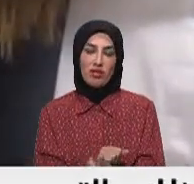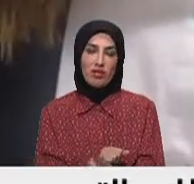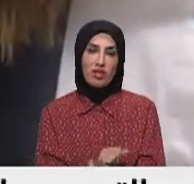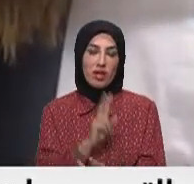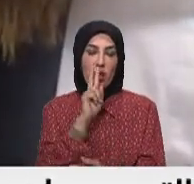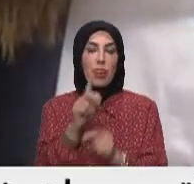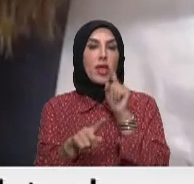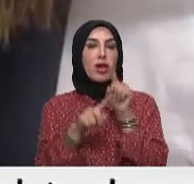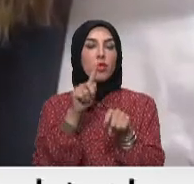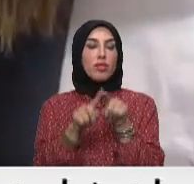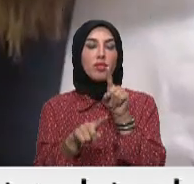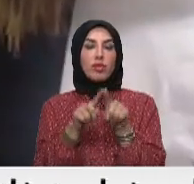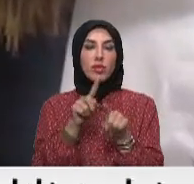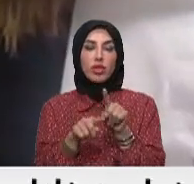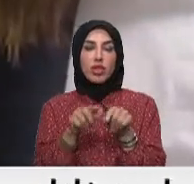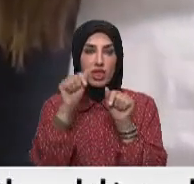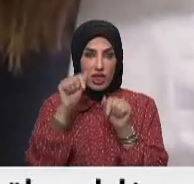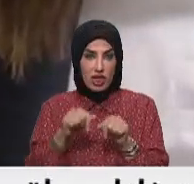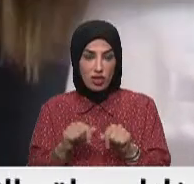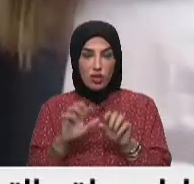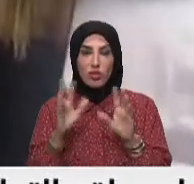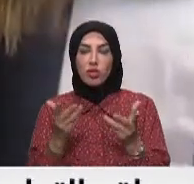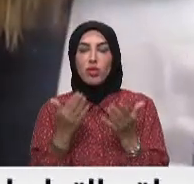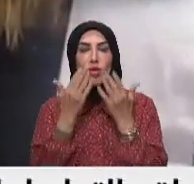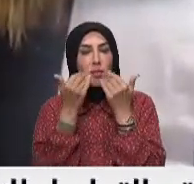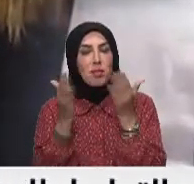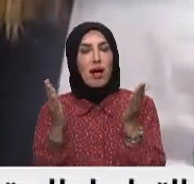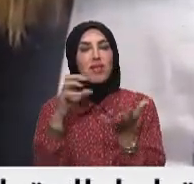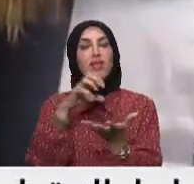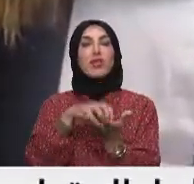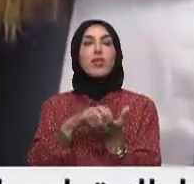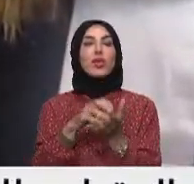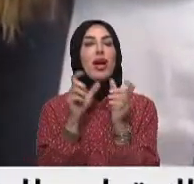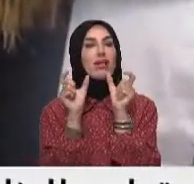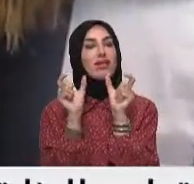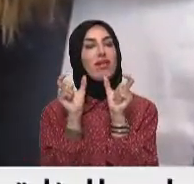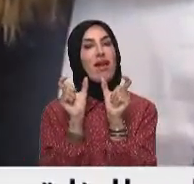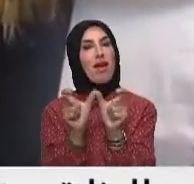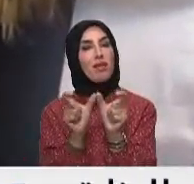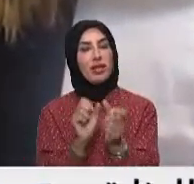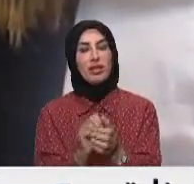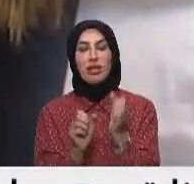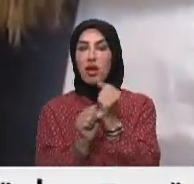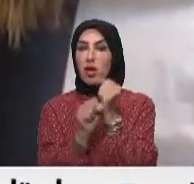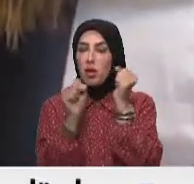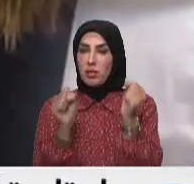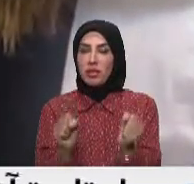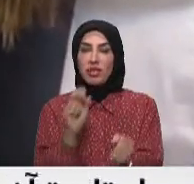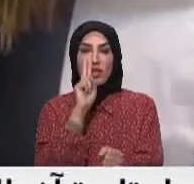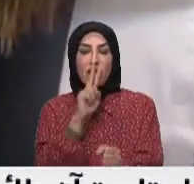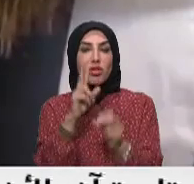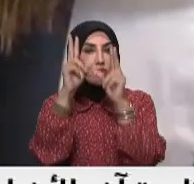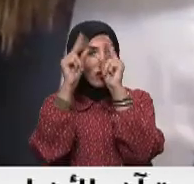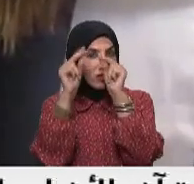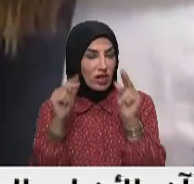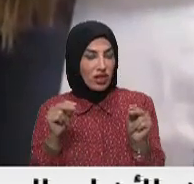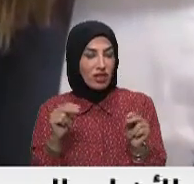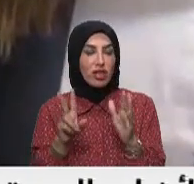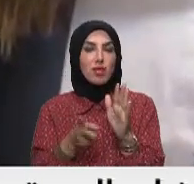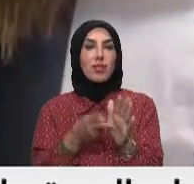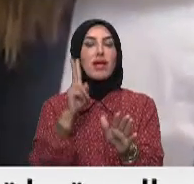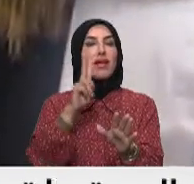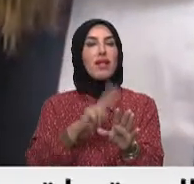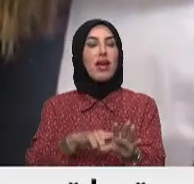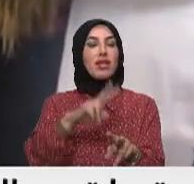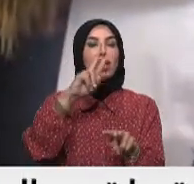تعاني منها اليوم محافظة بعلبك الهرمل، بانتظار أيضا ما ستقول إليه الاستهدافات